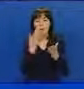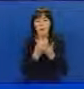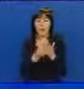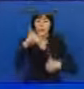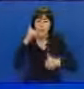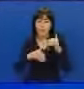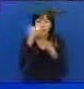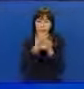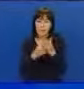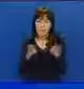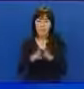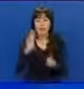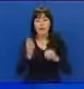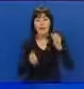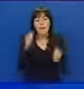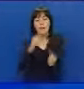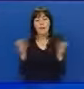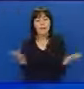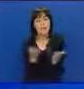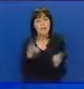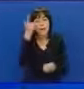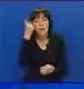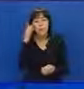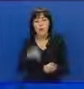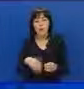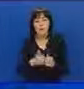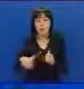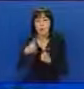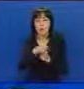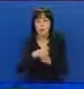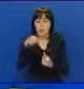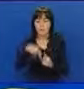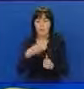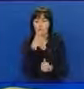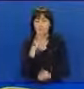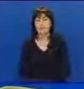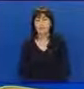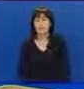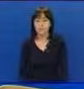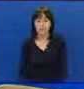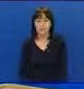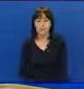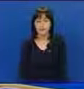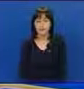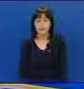шартына сәйкес кім қай техниканың қалай тілін тапқан. Озаттар ортаға шықты.